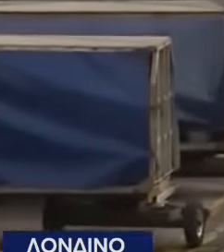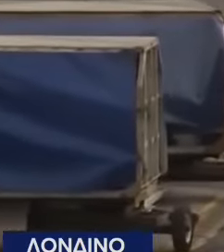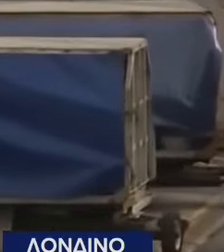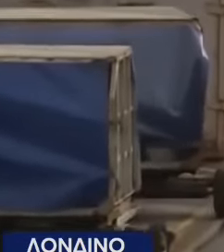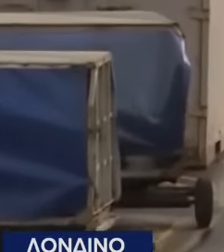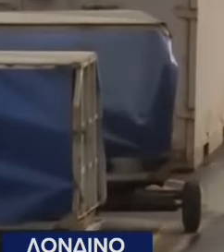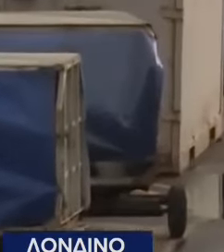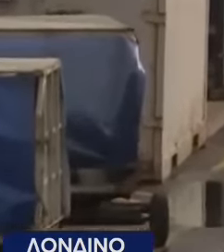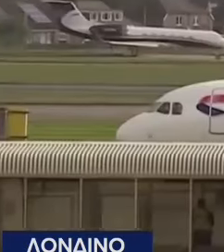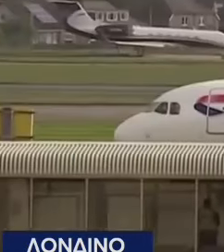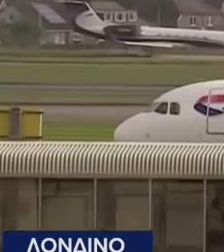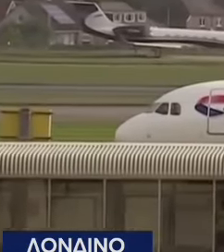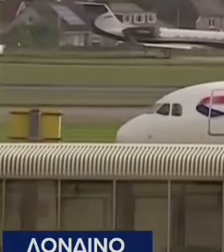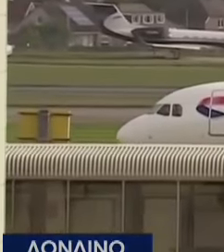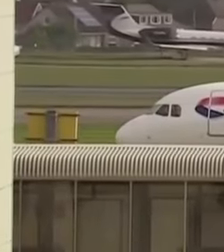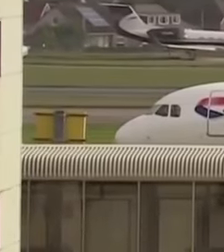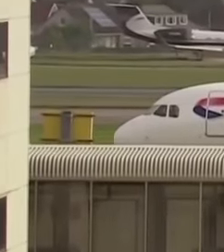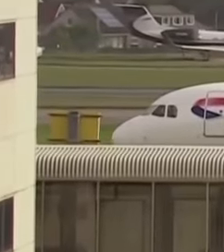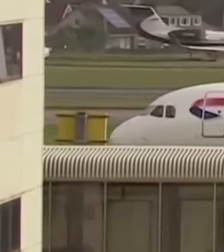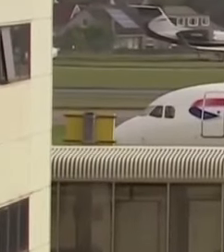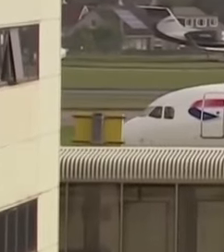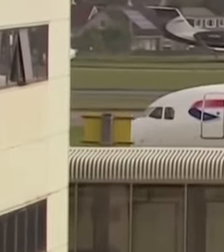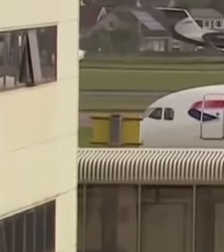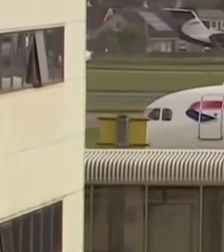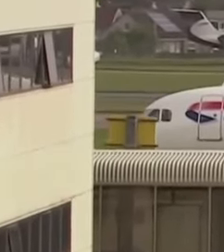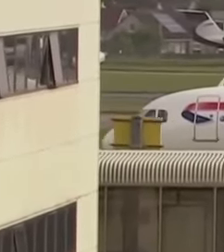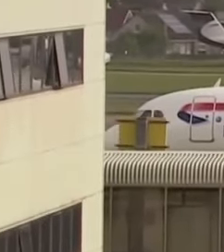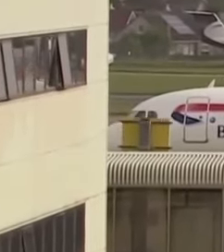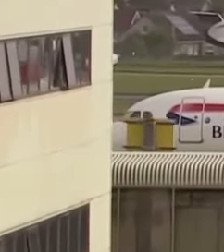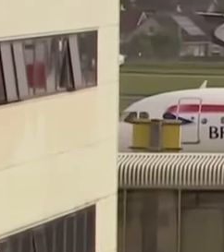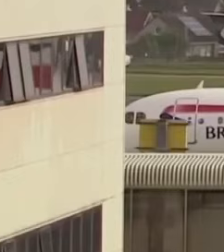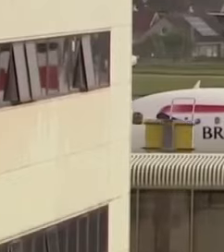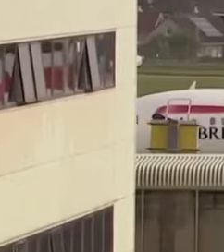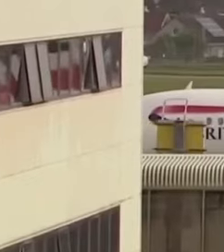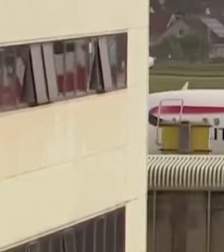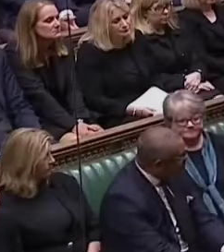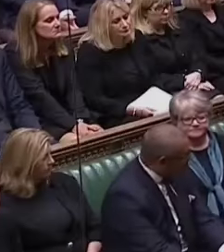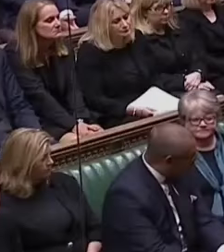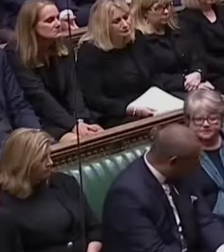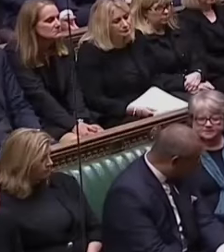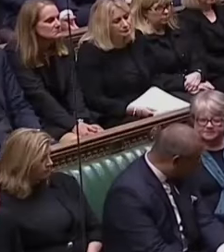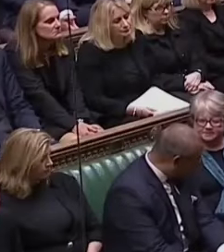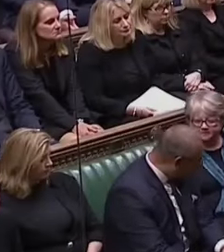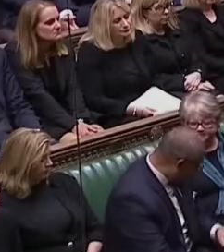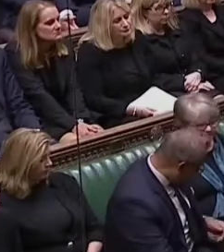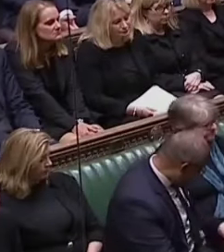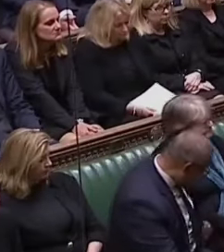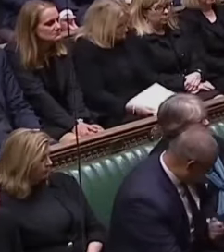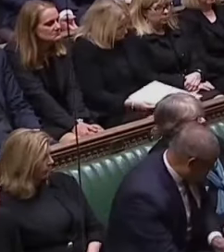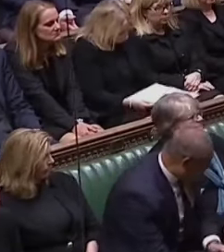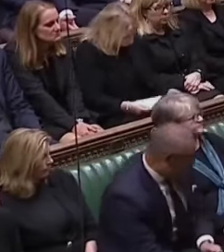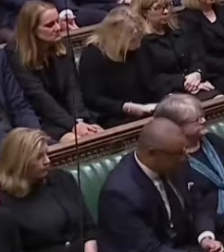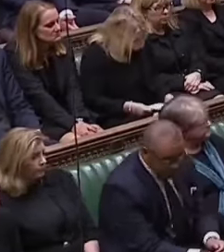το πρώτο μέλος της βασιλικής οικογένειας που εγκατέλειψε το βασιλικό κάστρο στη Σκωτία. Την ίδια ώρα στο Βρετανικό